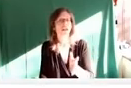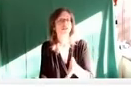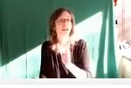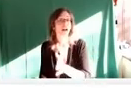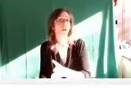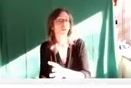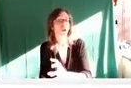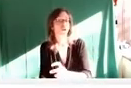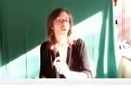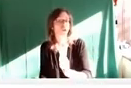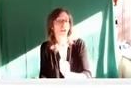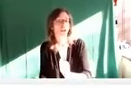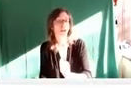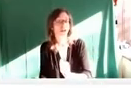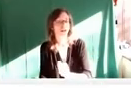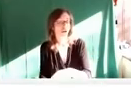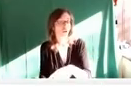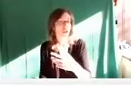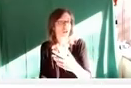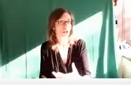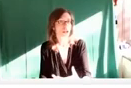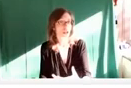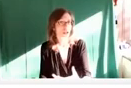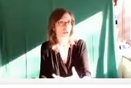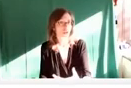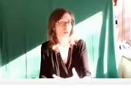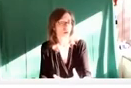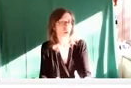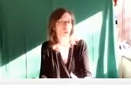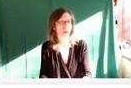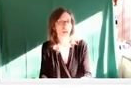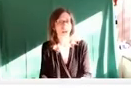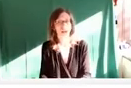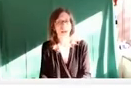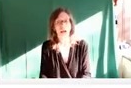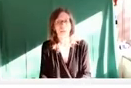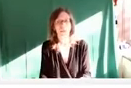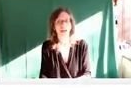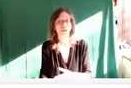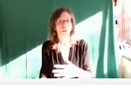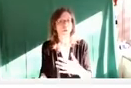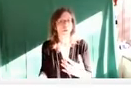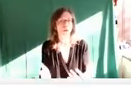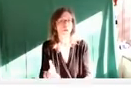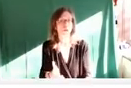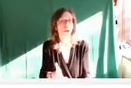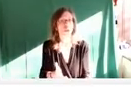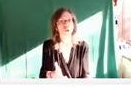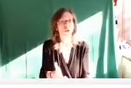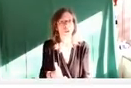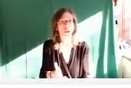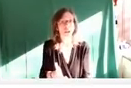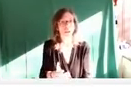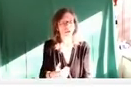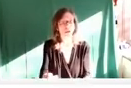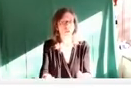enlever des variables pour assurer la confidentialité de vos répondants, bien là, ça pose un problème pour la reproductibilité parce que si vous